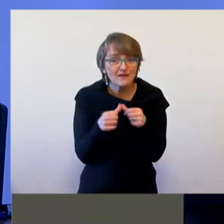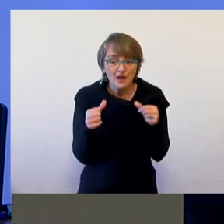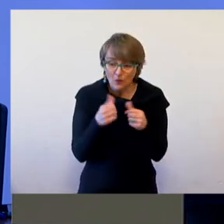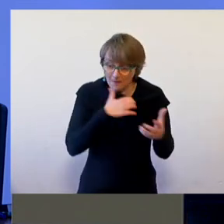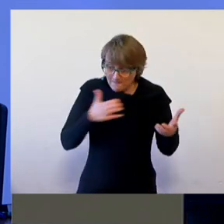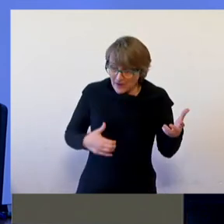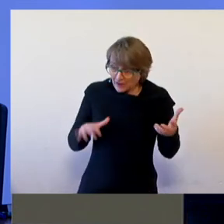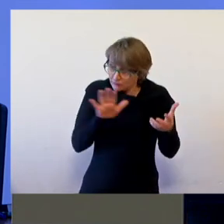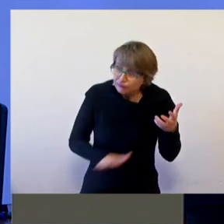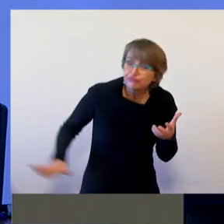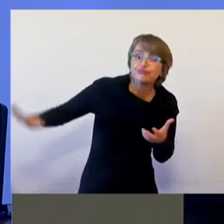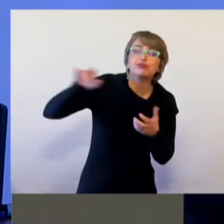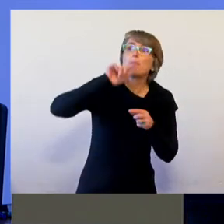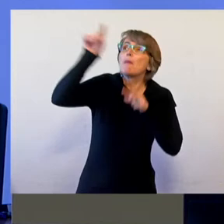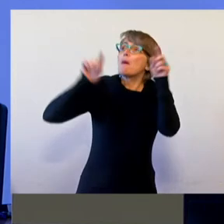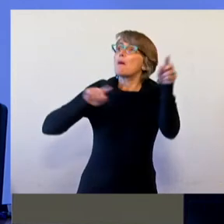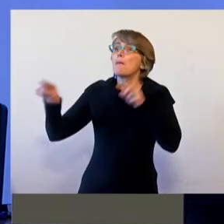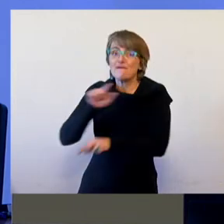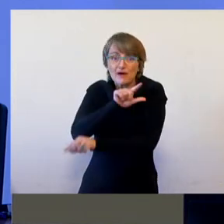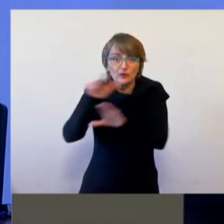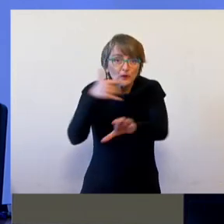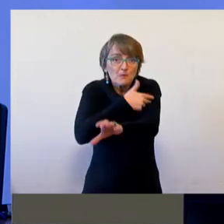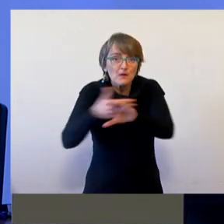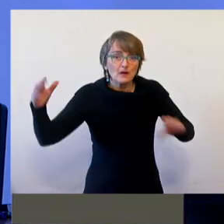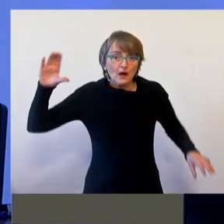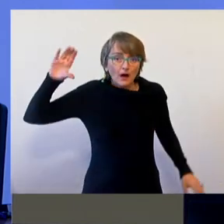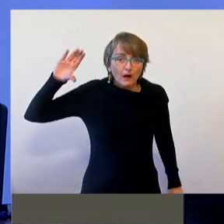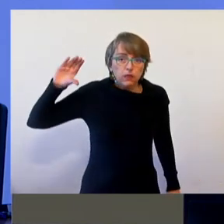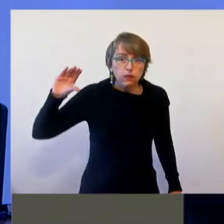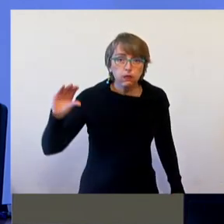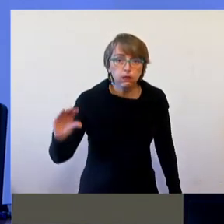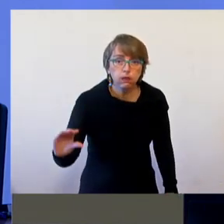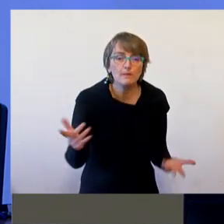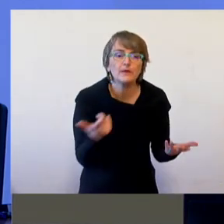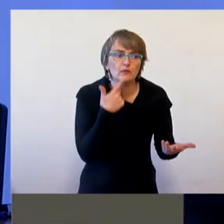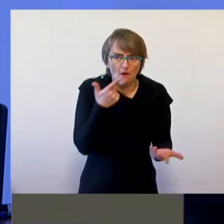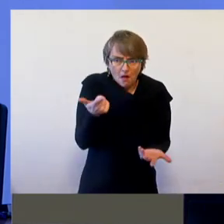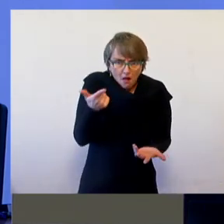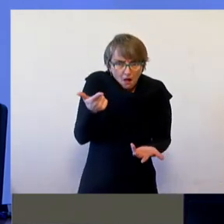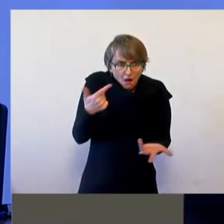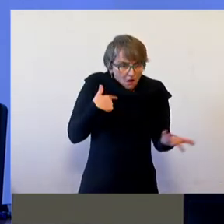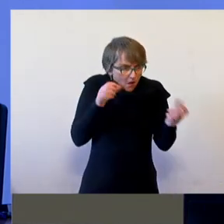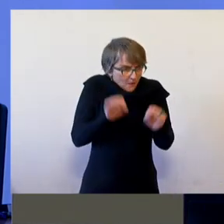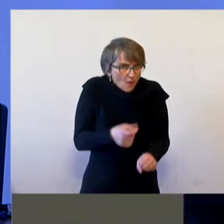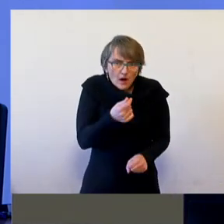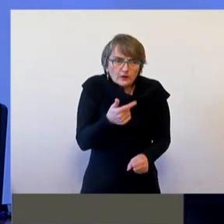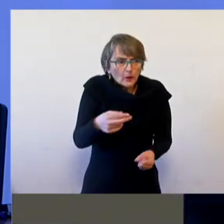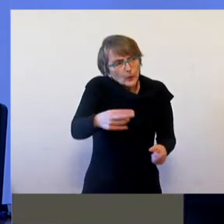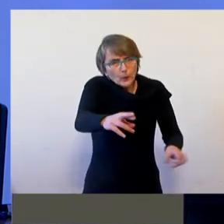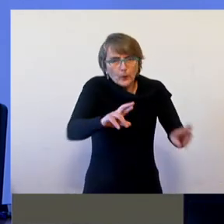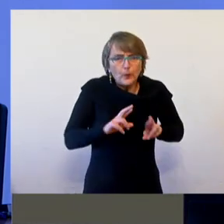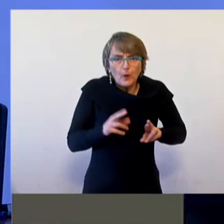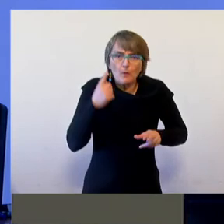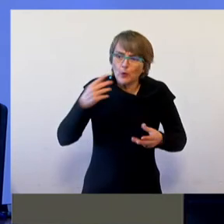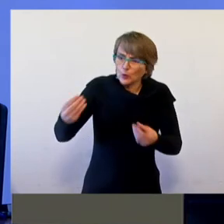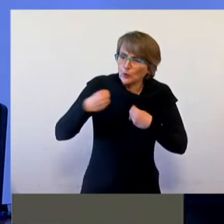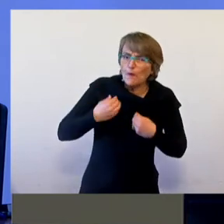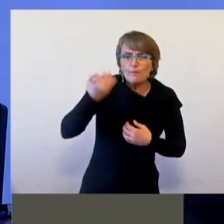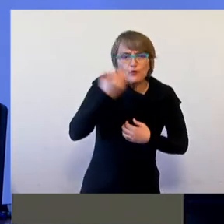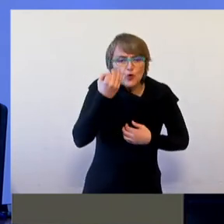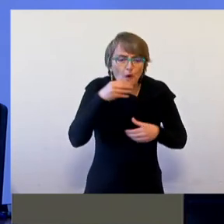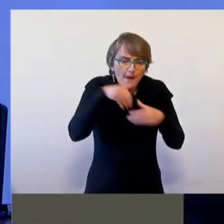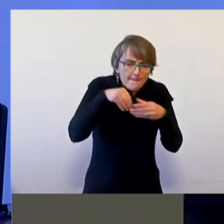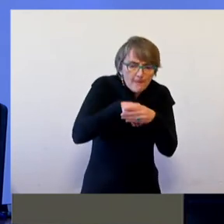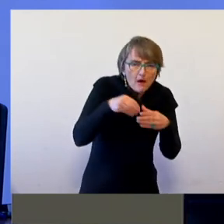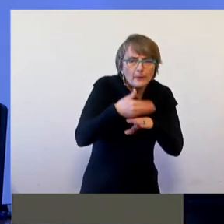communes de 28 milliards d'euros. Donc là, il y a de l'argent à aller chercher. Là, il y a de l'argent à aller chercher qui permettrait effectivement d'avoir un taux d'épargne satisfaisant pour pouvoir